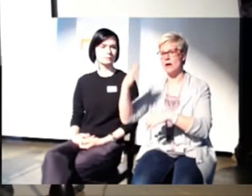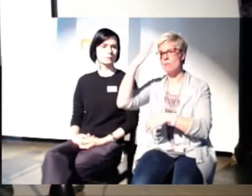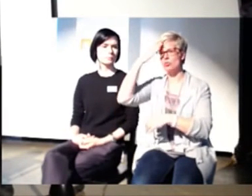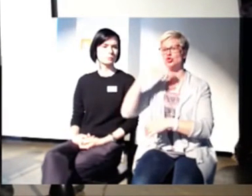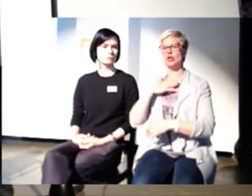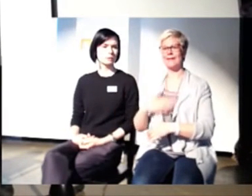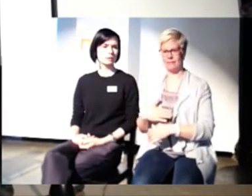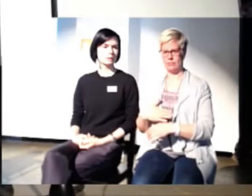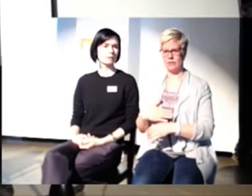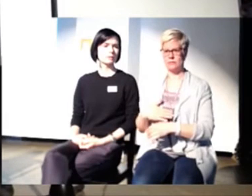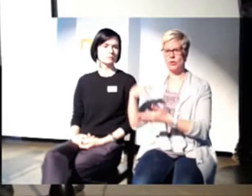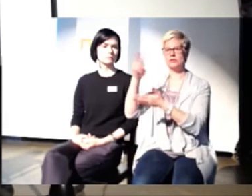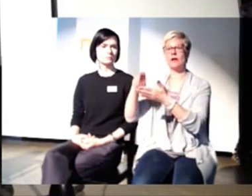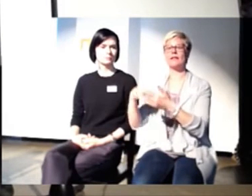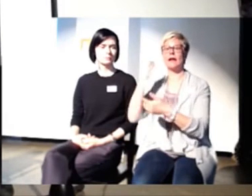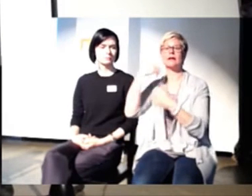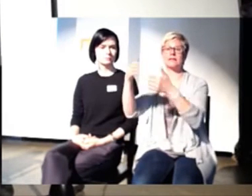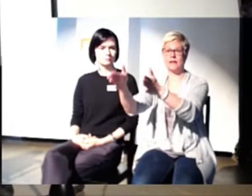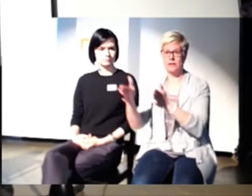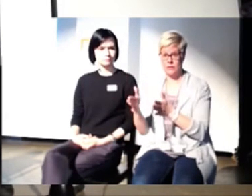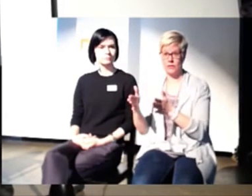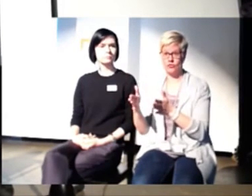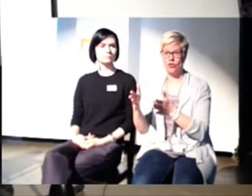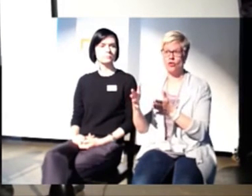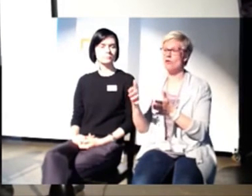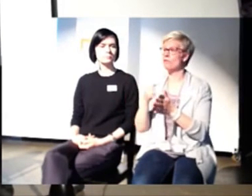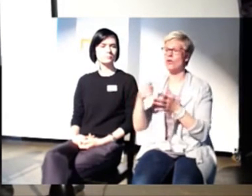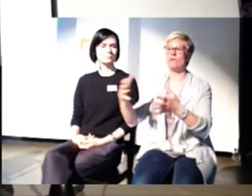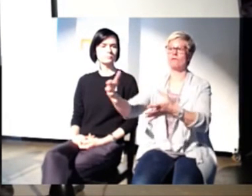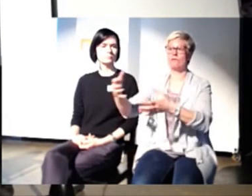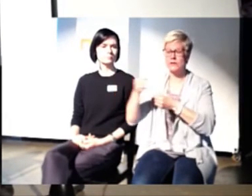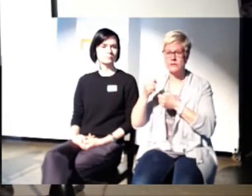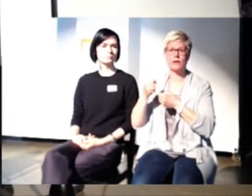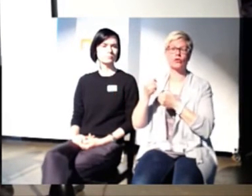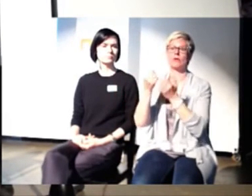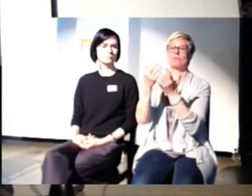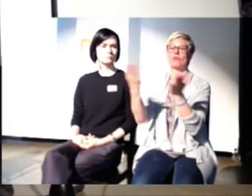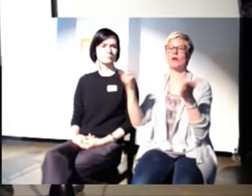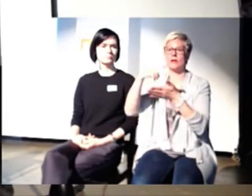taiteilijaresidenssi, joka myös pystyy vastaanottamaan useita taiteilijoita kerralla.